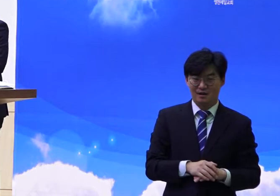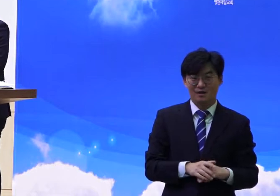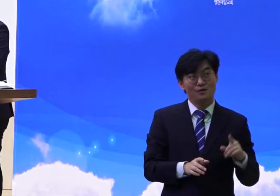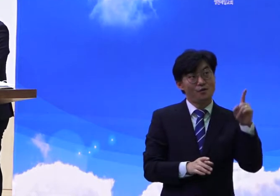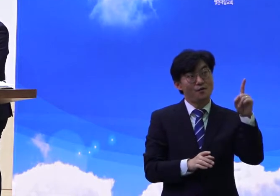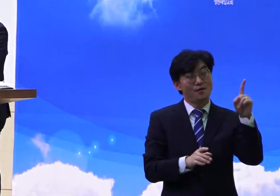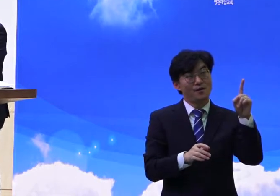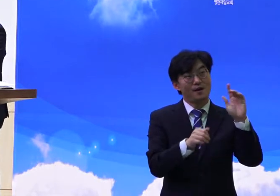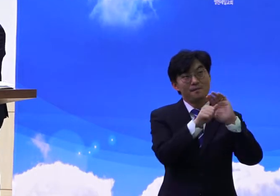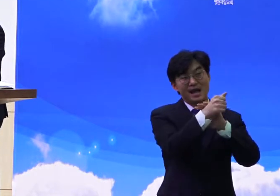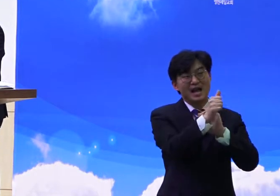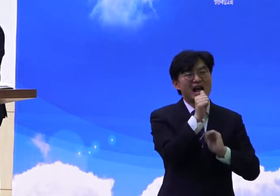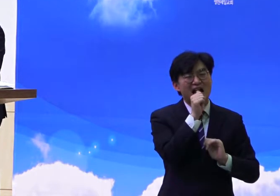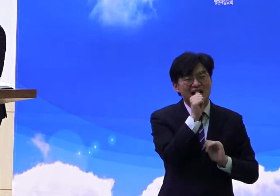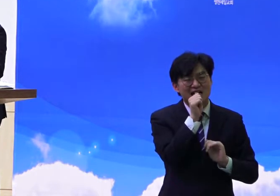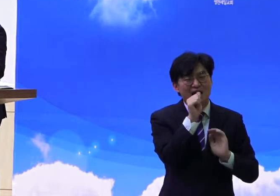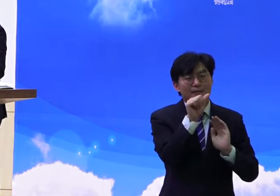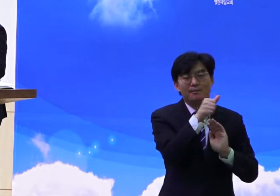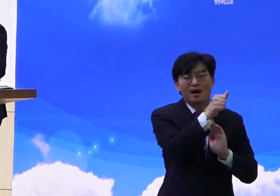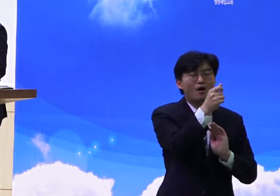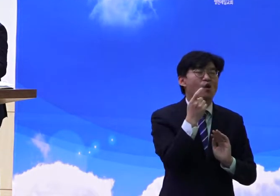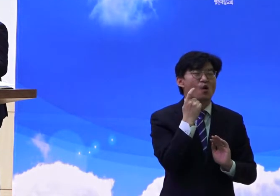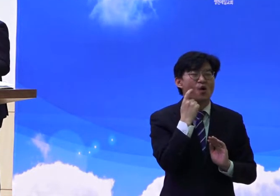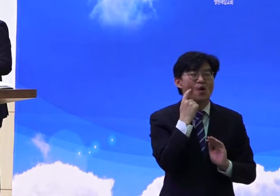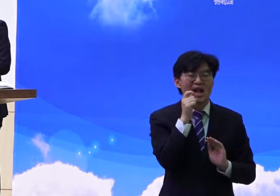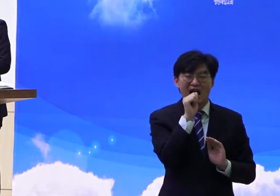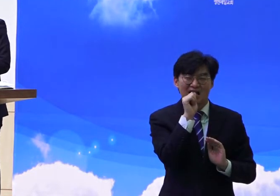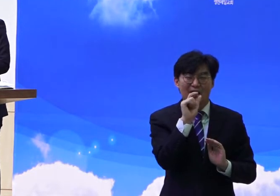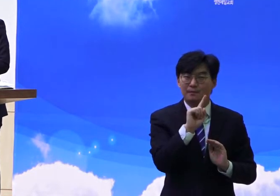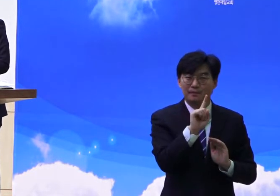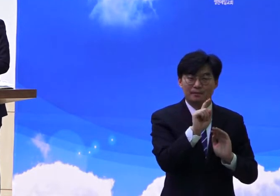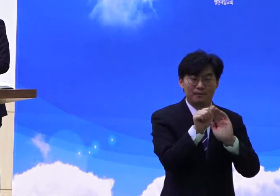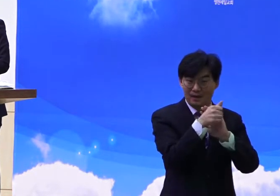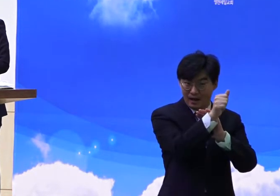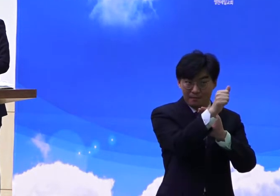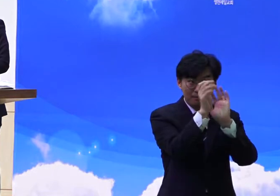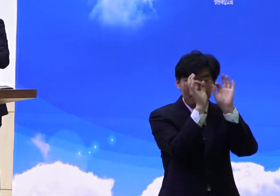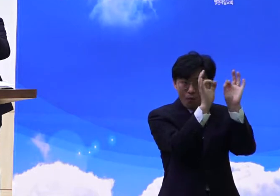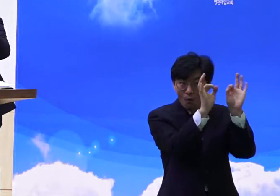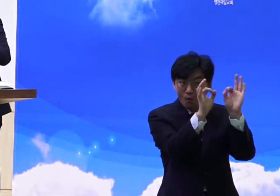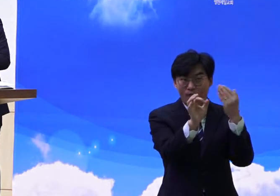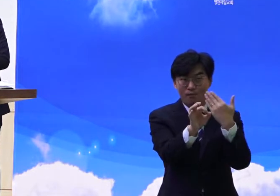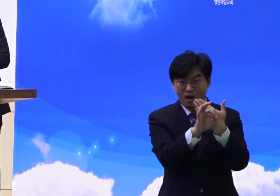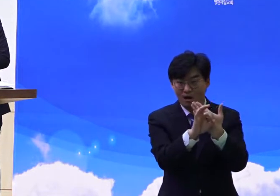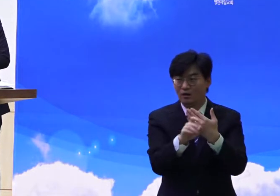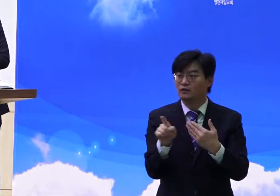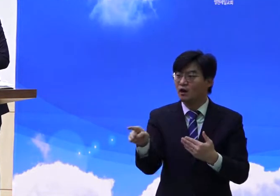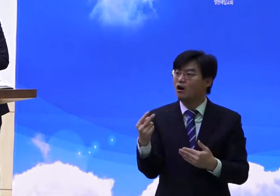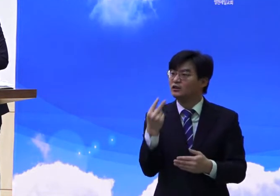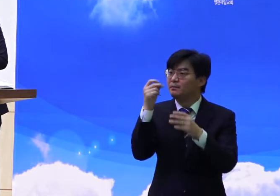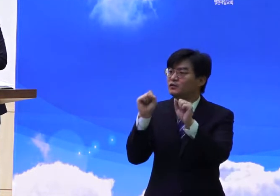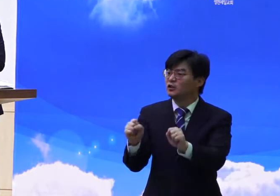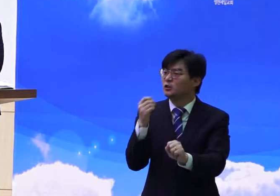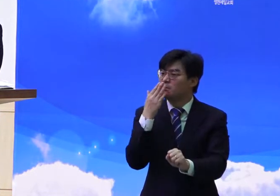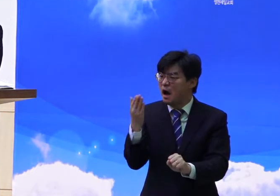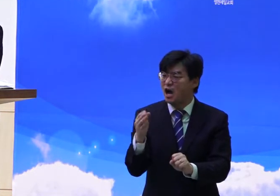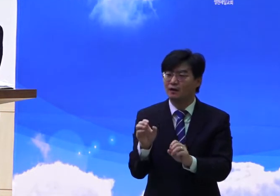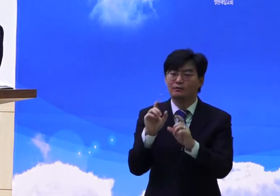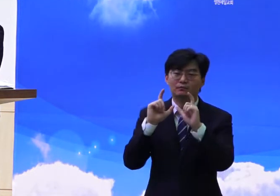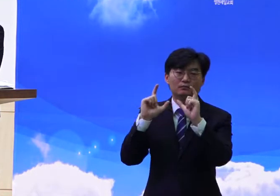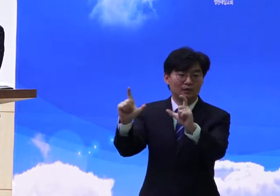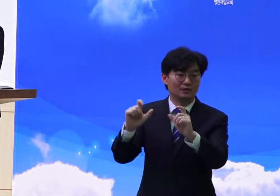뱀에 물려서 독이 온 몸에 퍼져가고 있는 사람, 죽어가는 사람이 장대에 달린 뱀을 보면